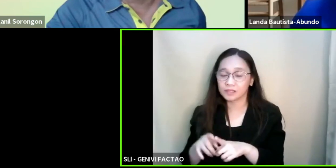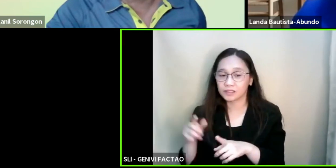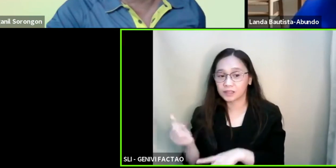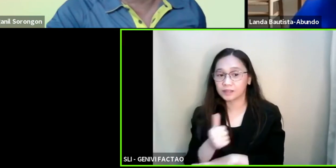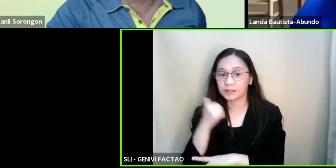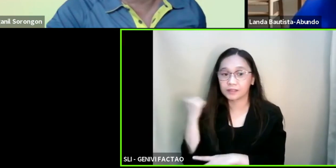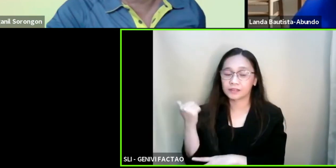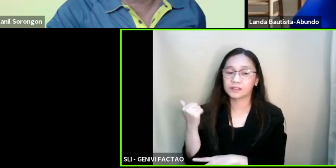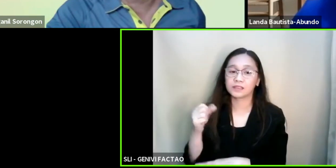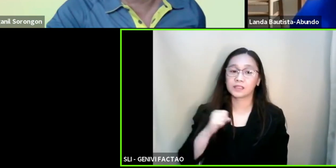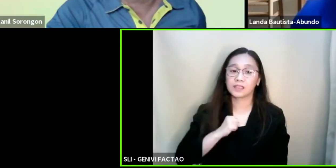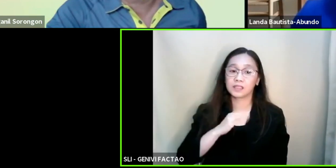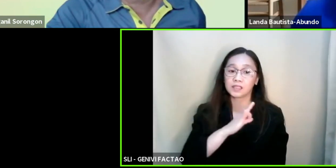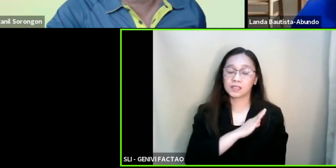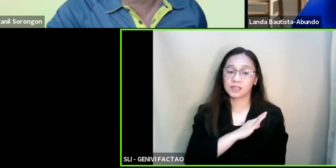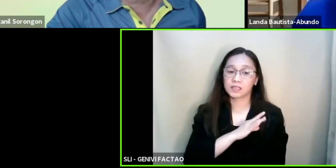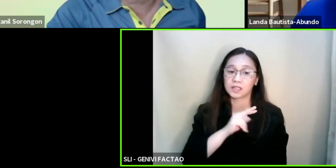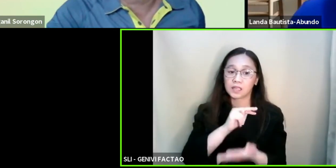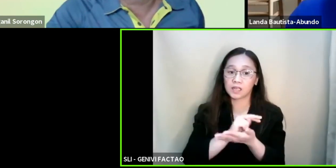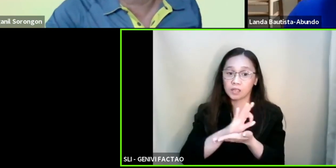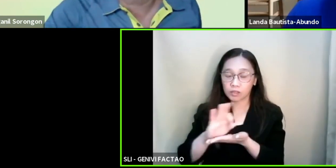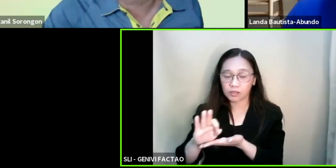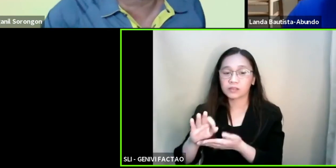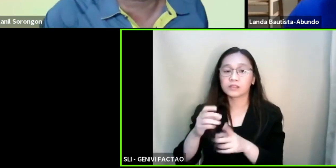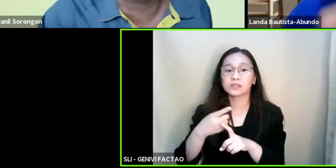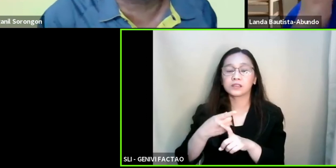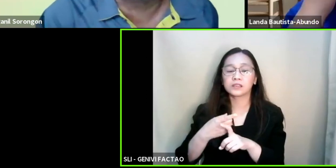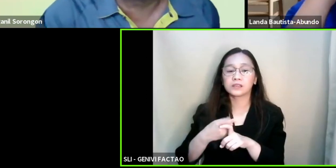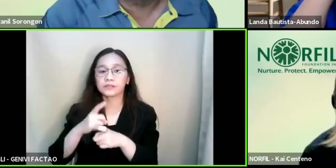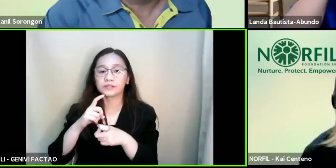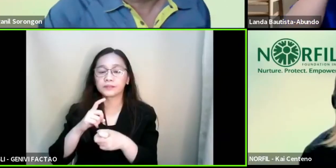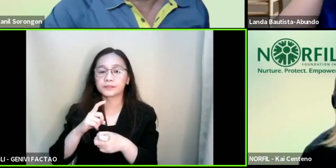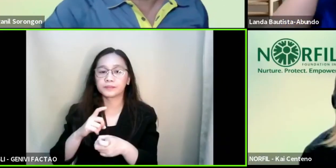mga staff ng Norville, no, from our